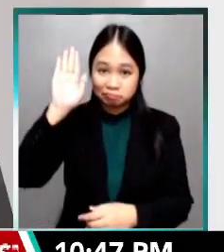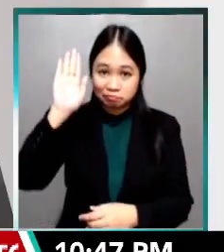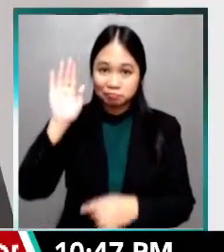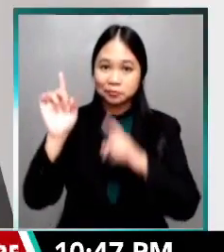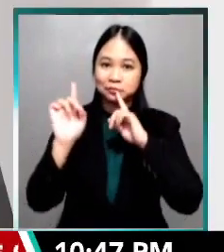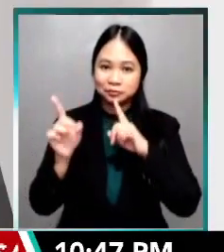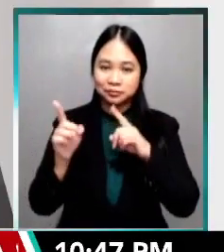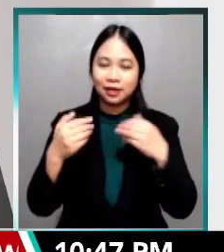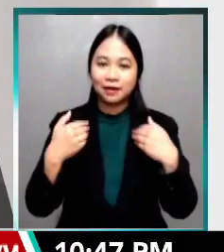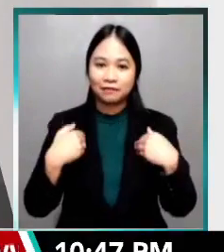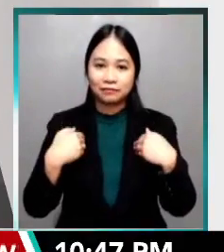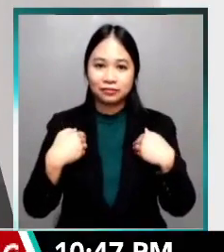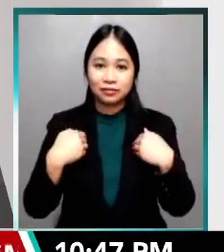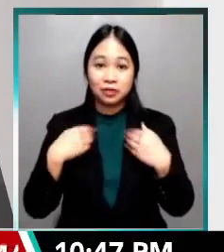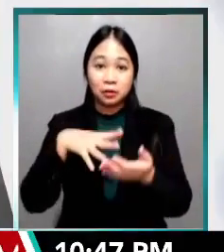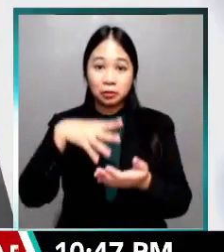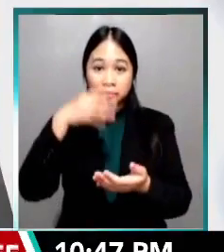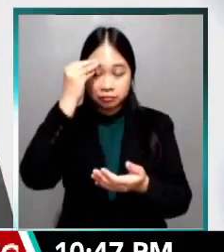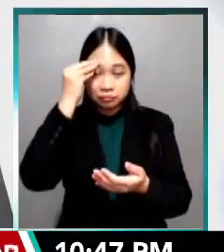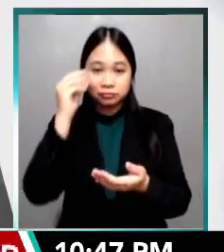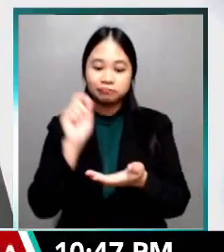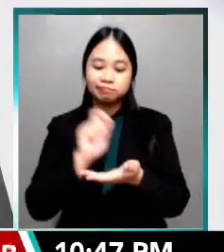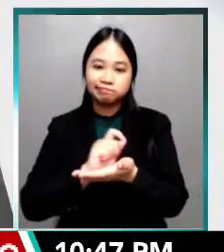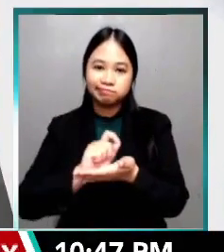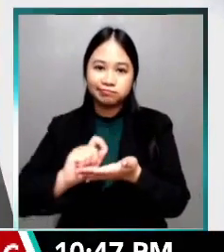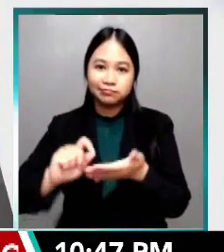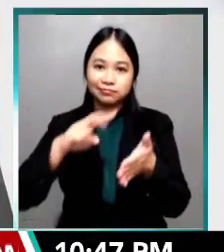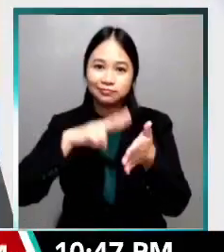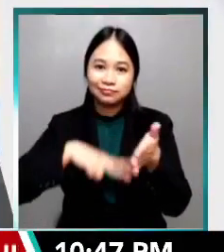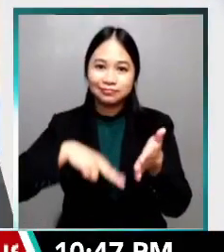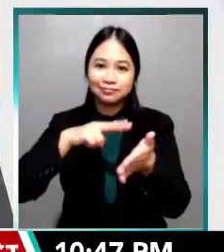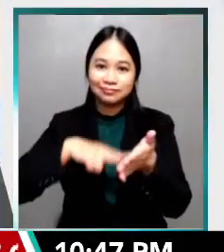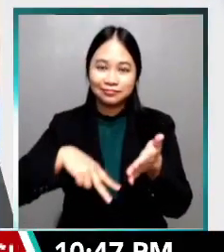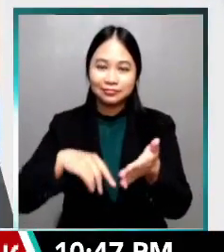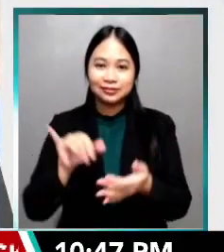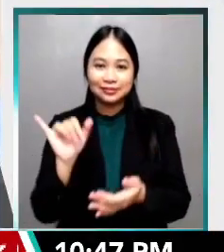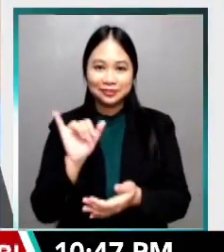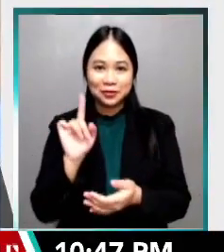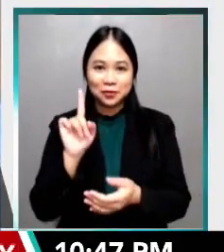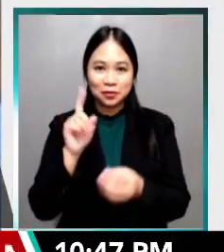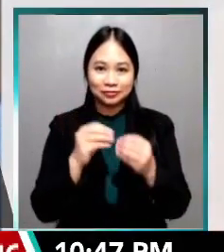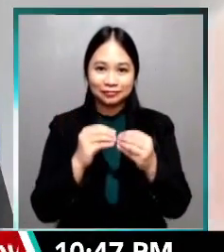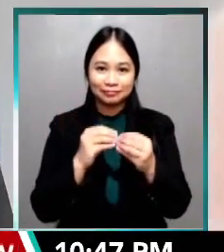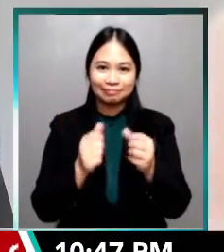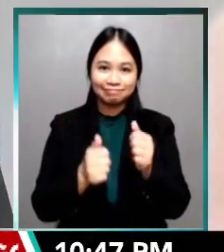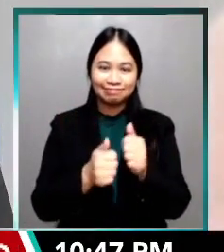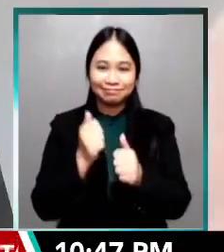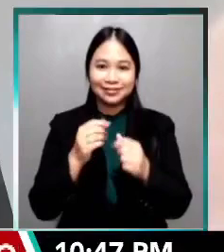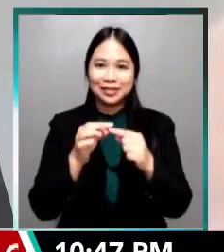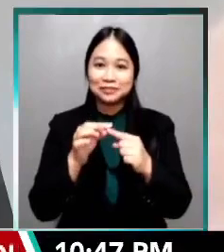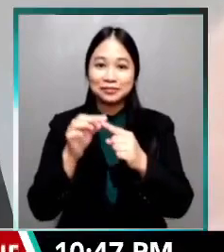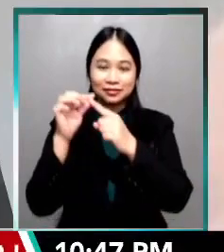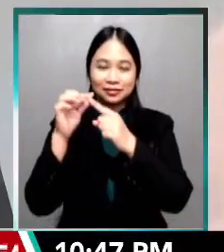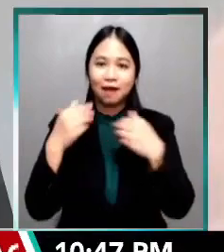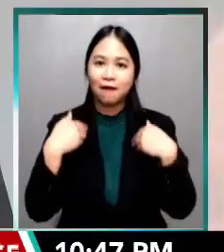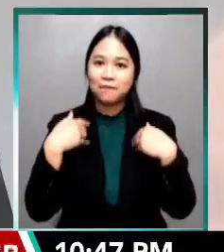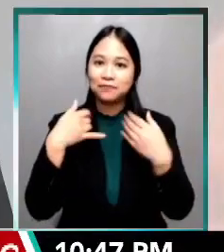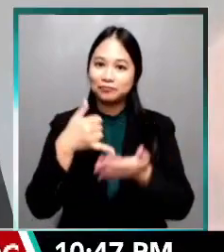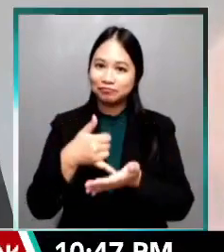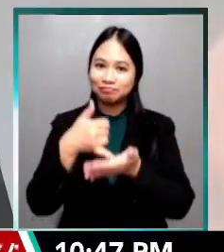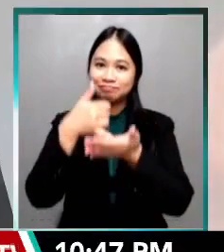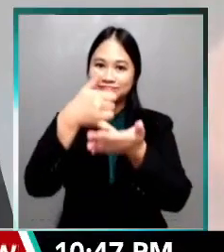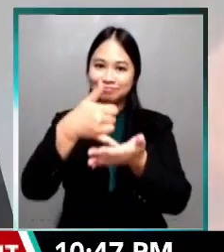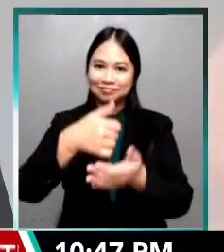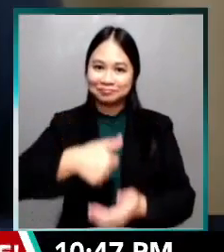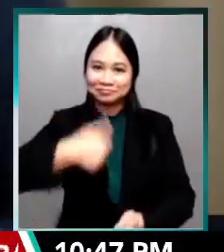natutong magsulat at magbasa si Enrico. May isa pang nagpa-espesyal sa moving up niya. Meron po siyang award na natanggap. Yung World